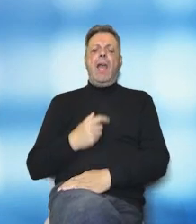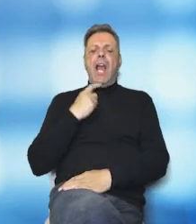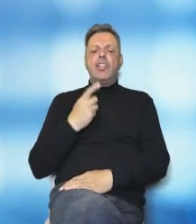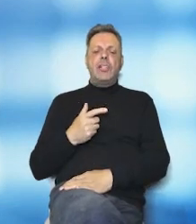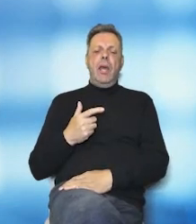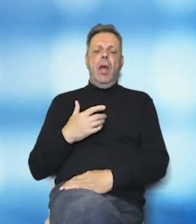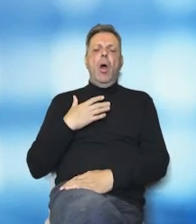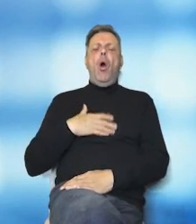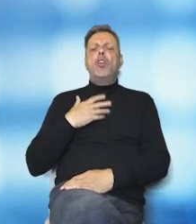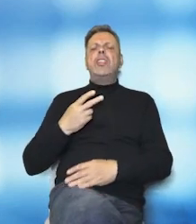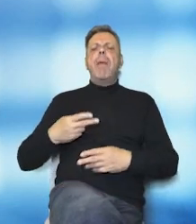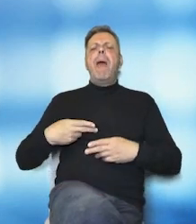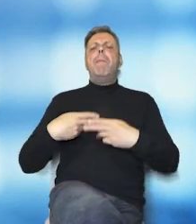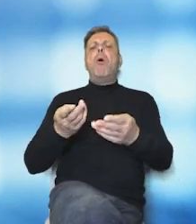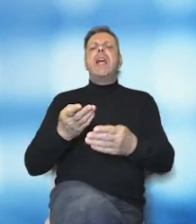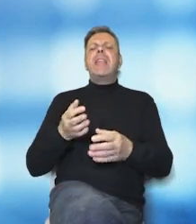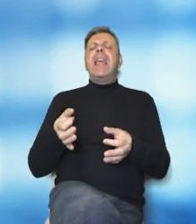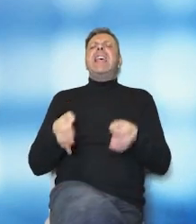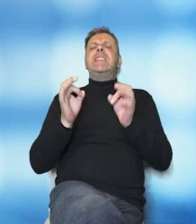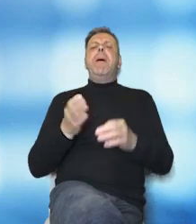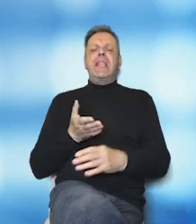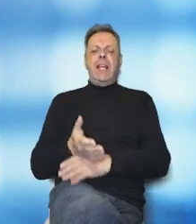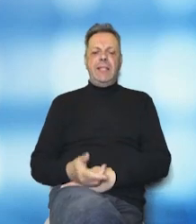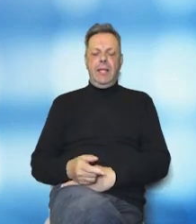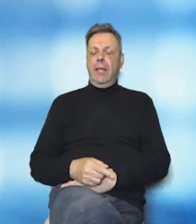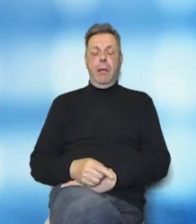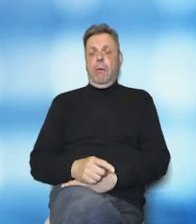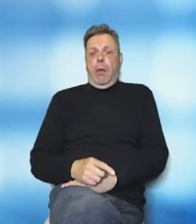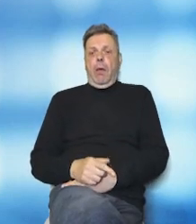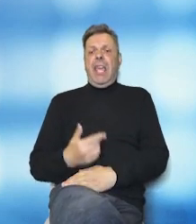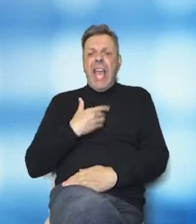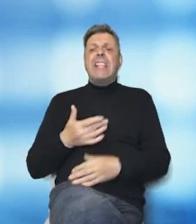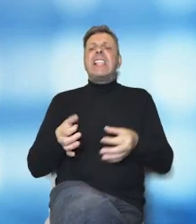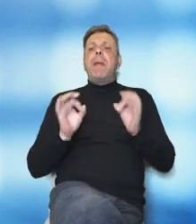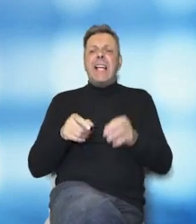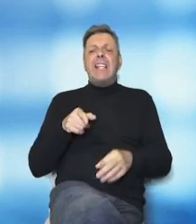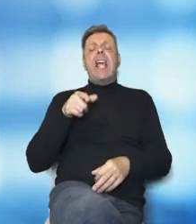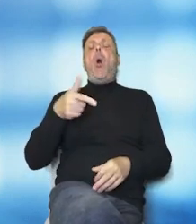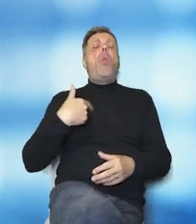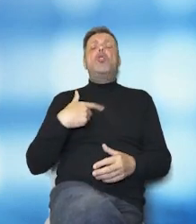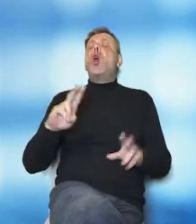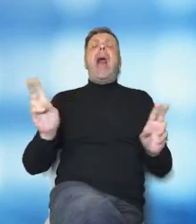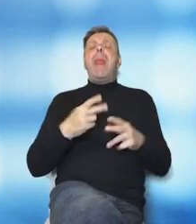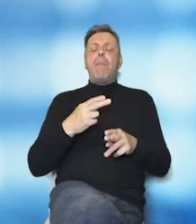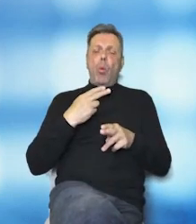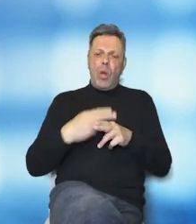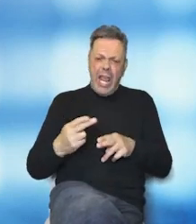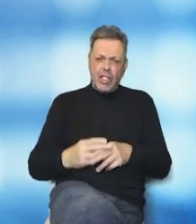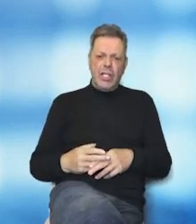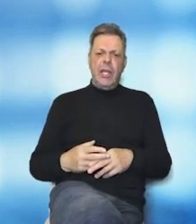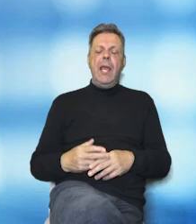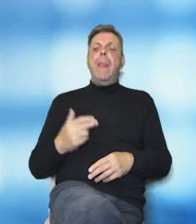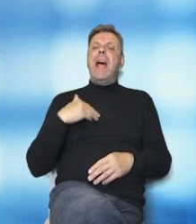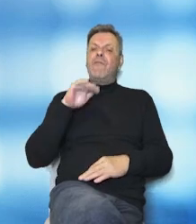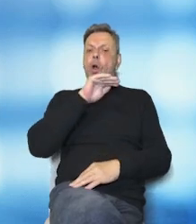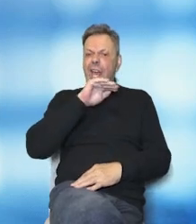hoćete uputiti specijalisti. Ne, ja sam specijalist i ono što ne mogu riješiti na svojoj razini,